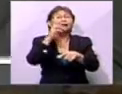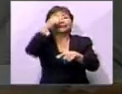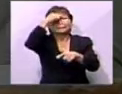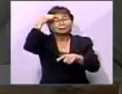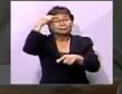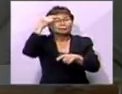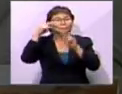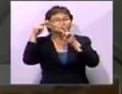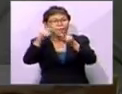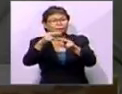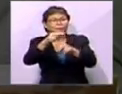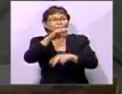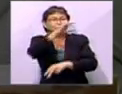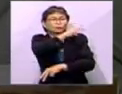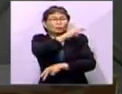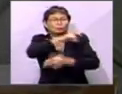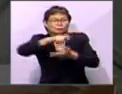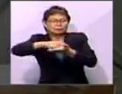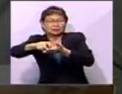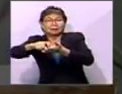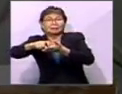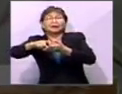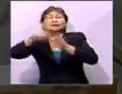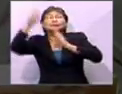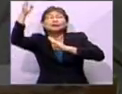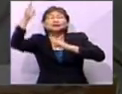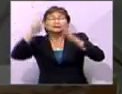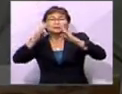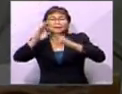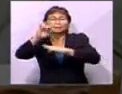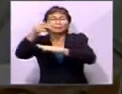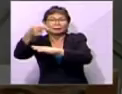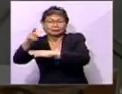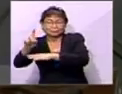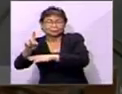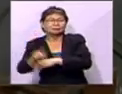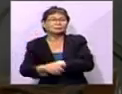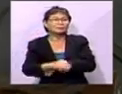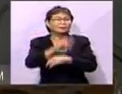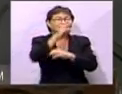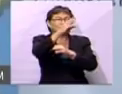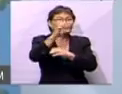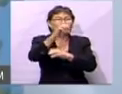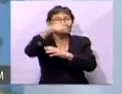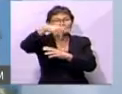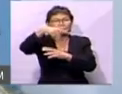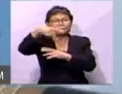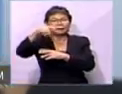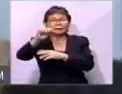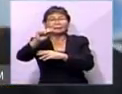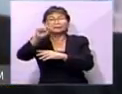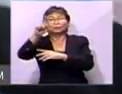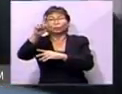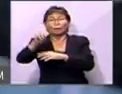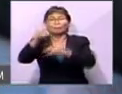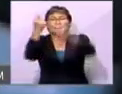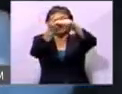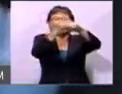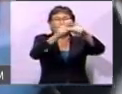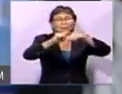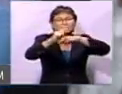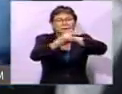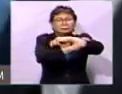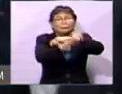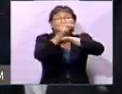Pengerusi Percetakan Nasional Malaysia Berhad Tan Sri Abu Zahar Ujang. 601 unit PPA 1M akan dibina di Taman